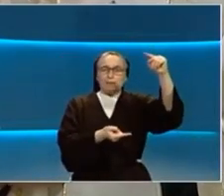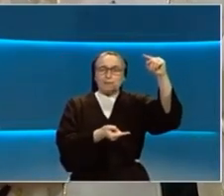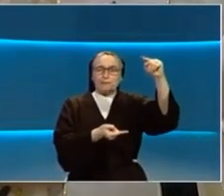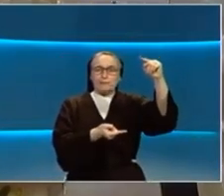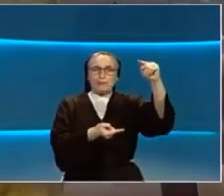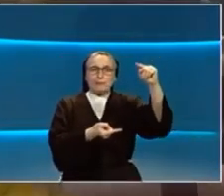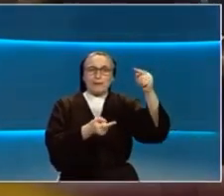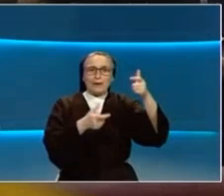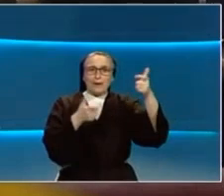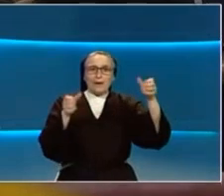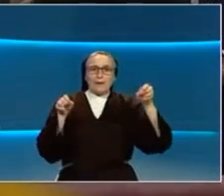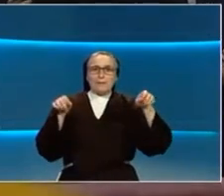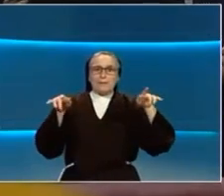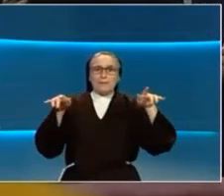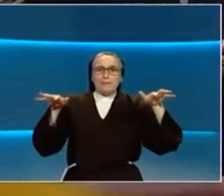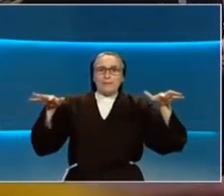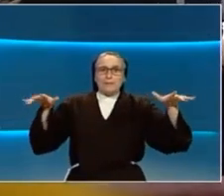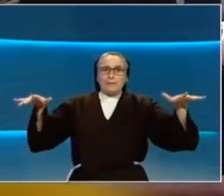detrimenta non